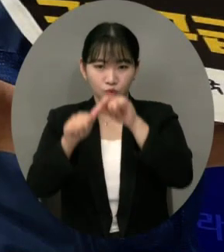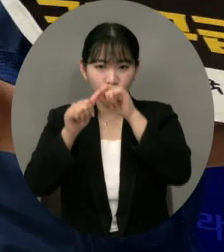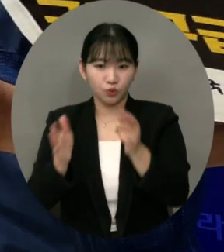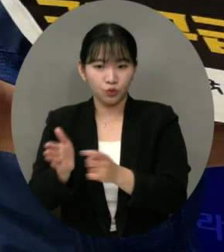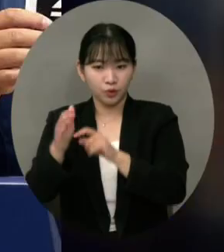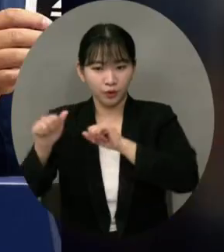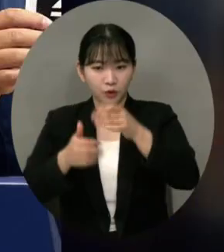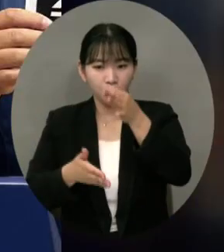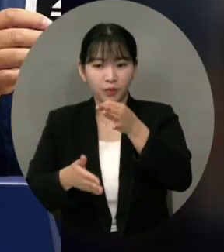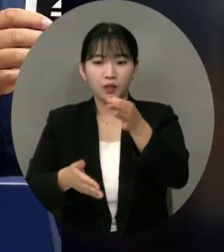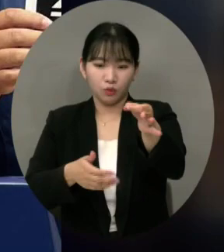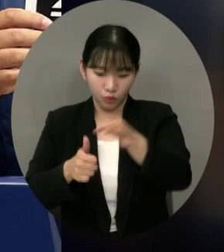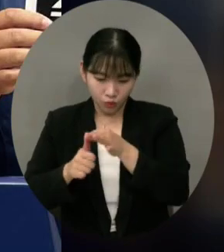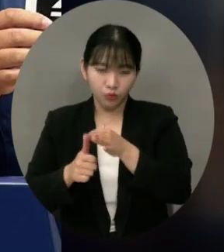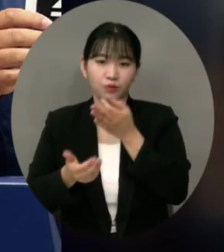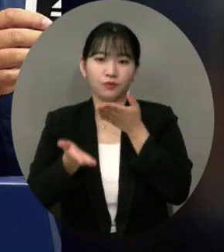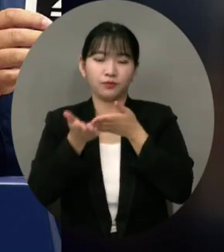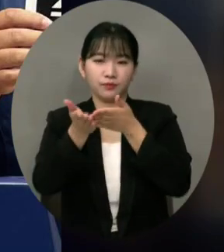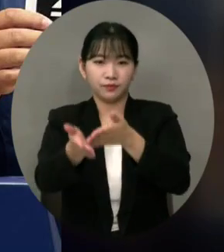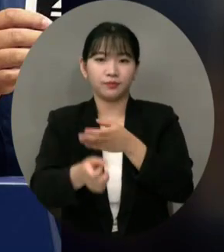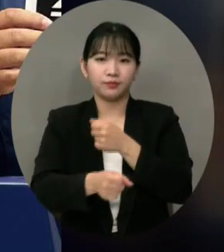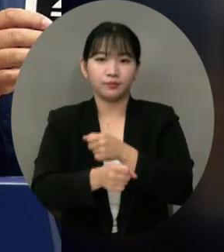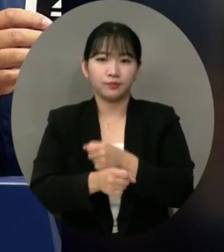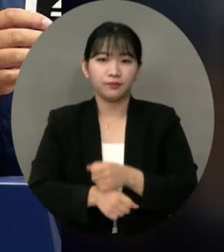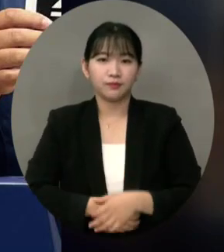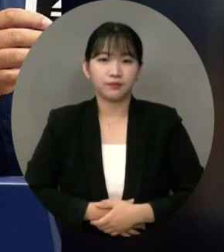구급 활동비를 지급해 줄 것을 요구했습니다